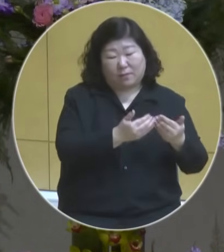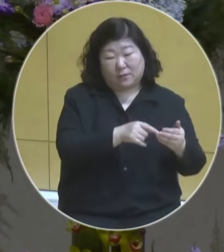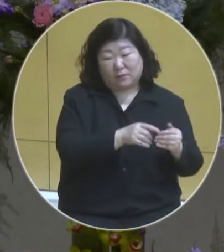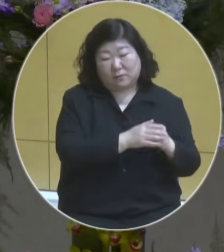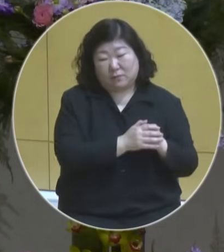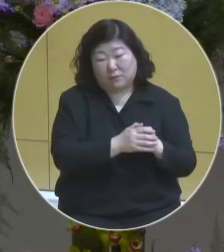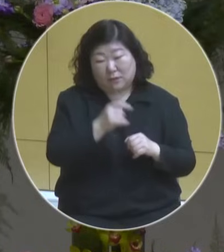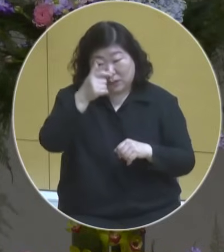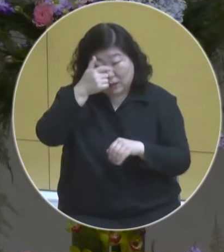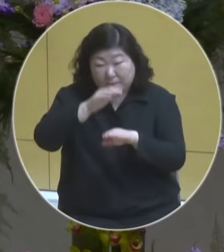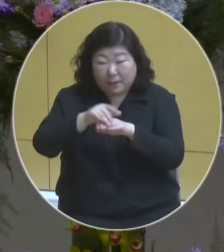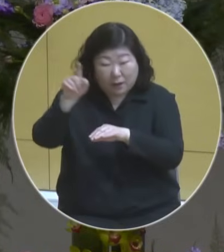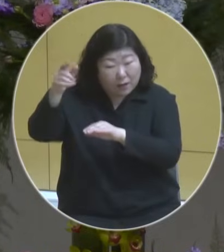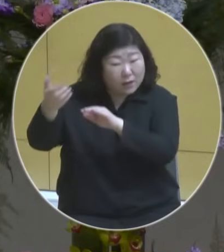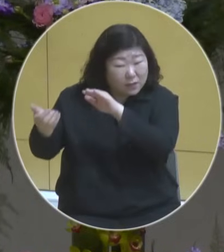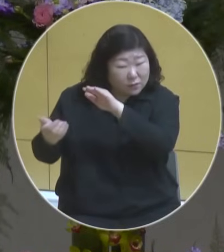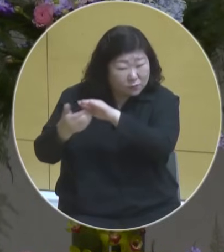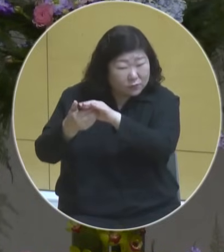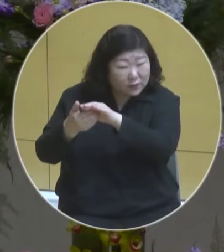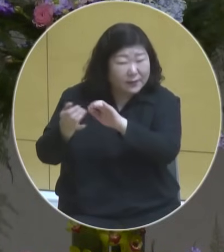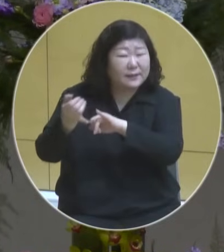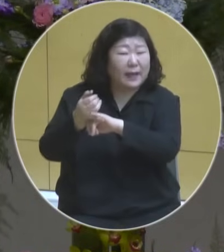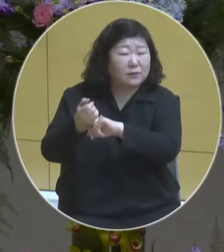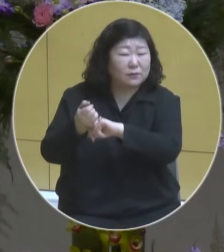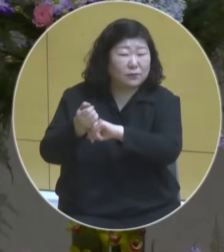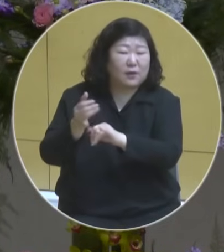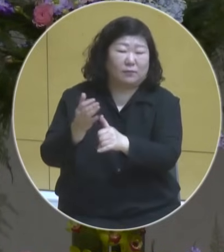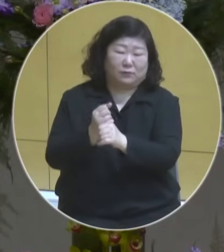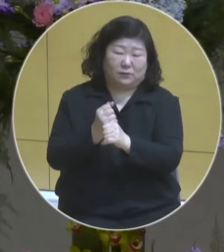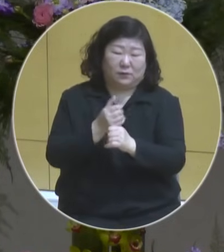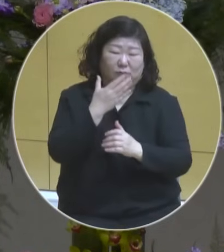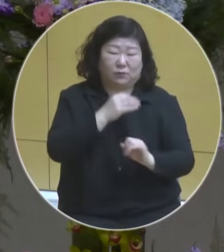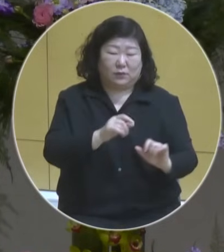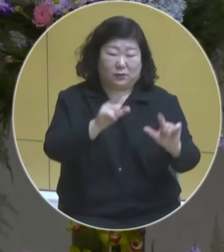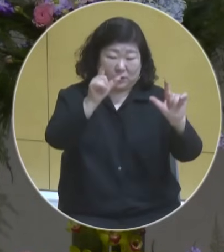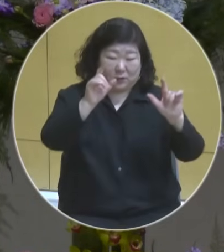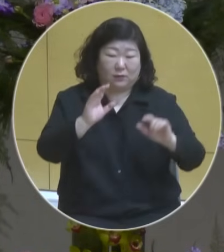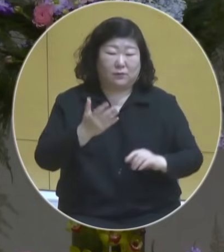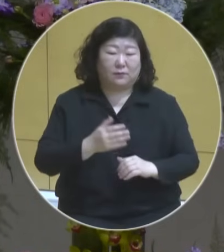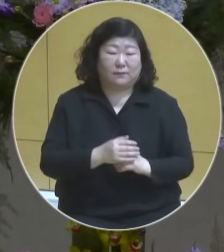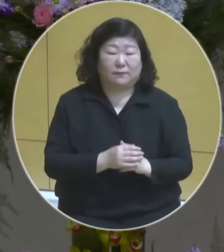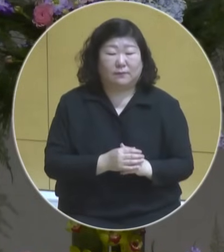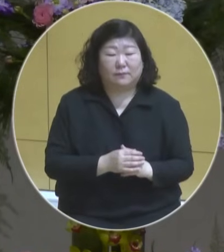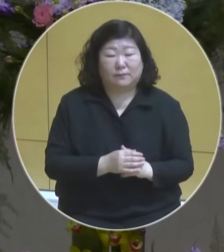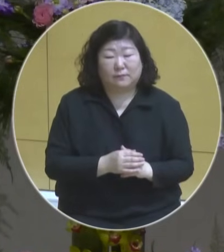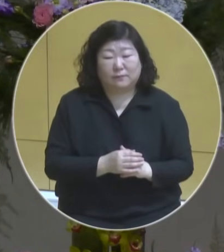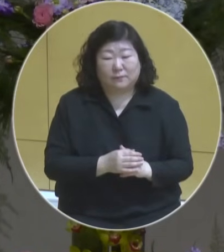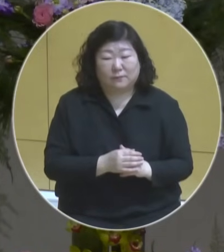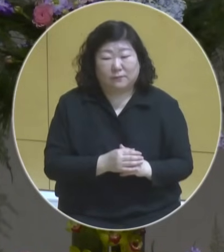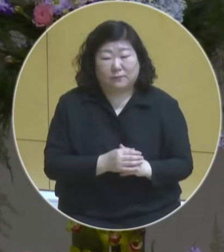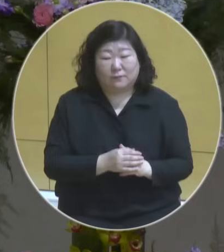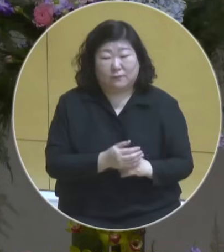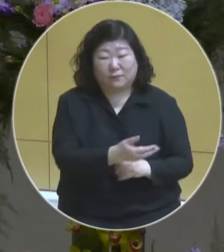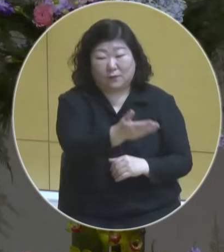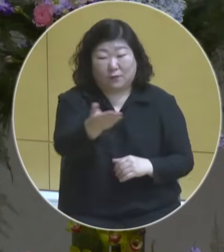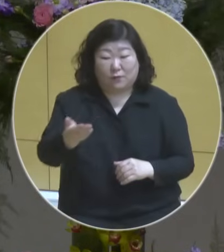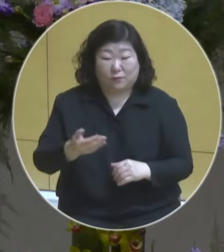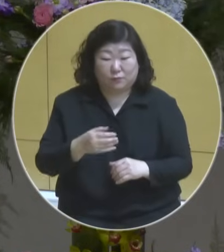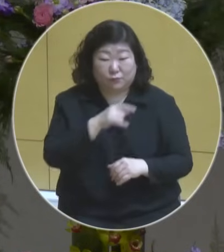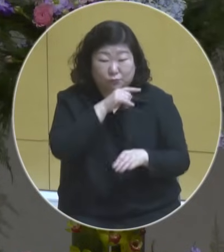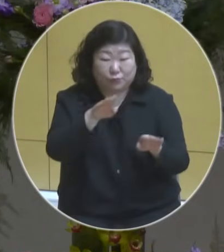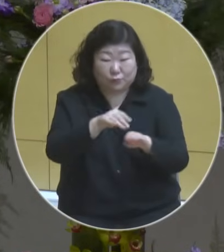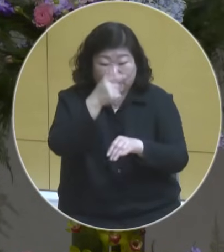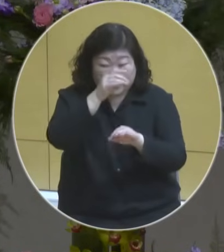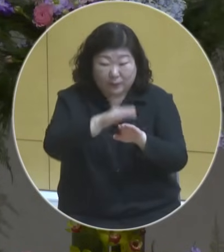예배가 이루어질 것을 믿는 그 약속을 붙드는 그런 복된 날이 된다는 것입니다 아멘 여러분 주일 예배는